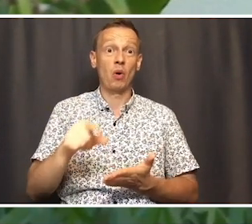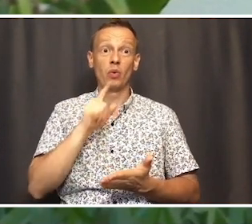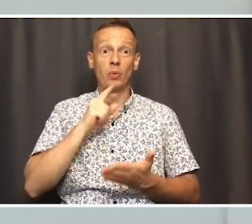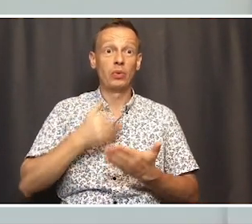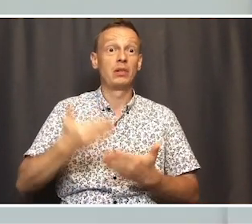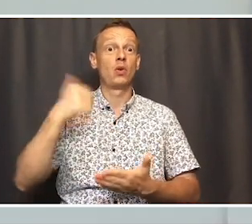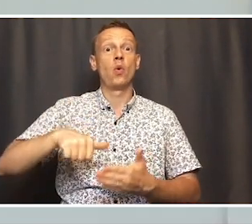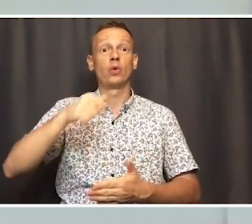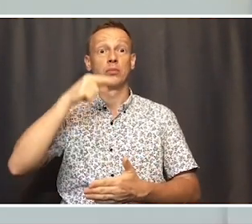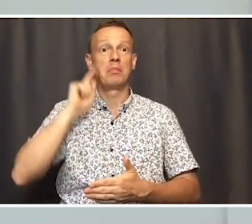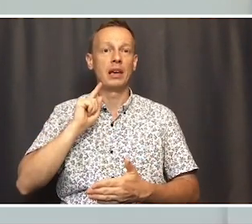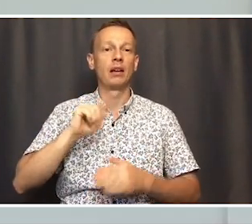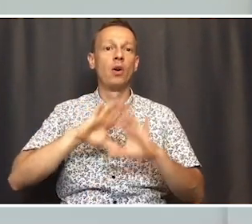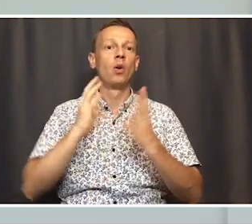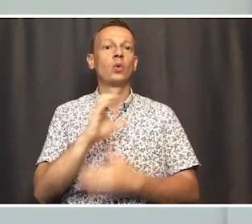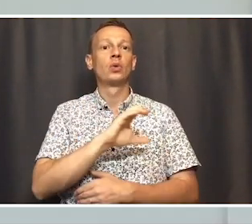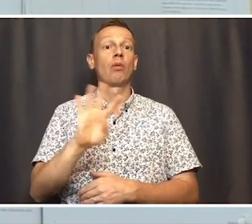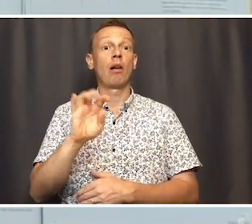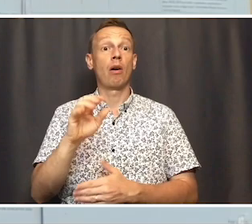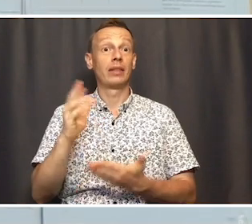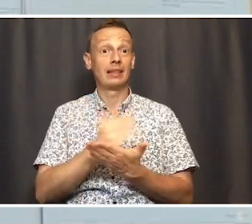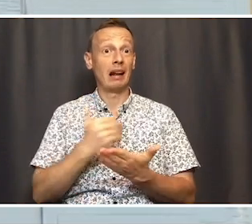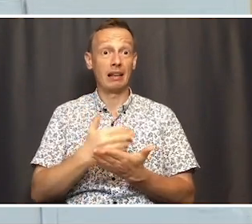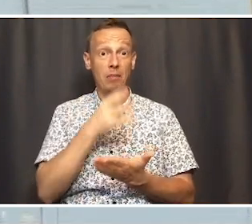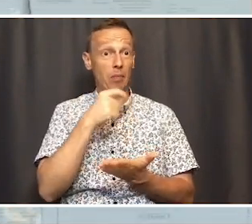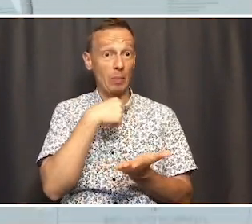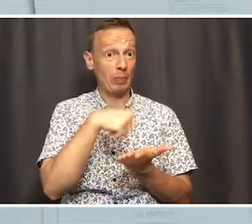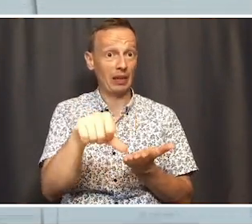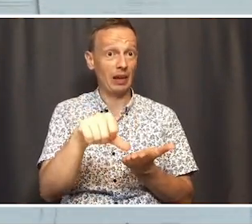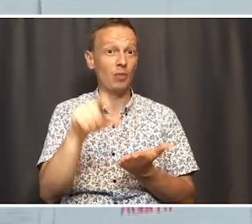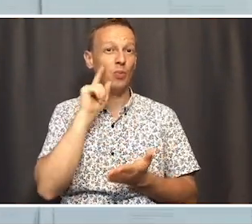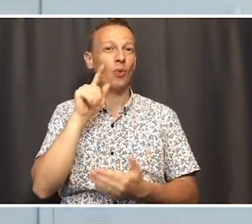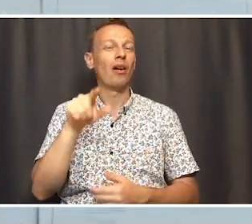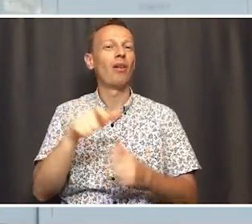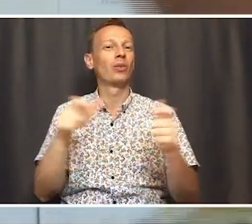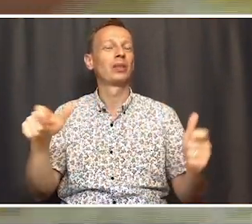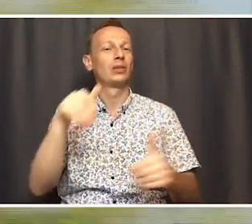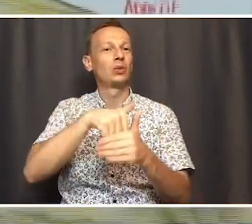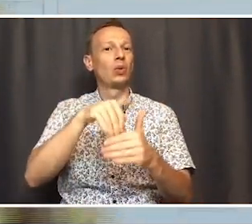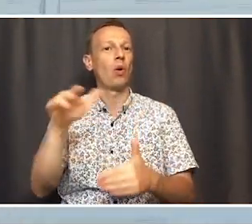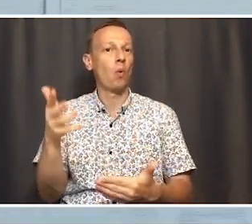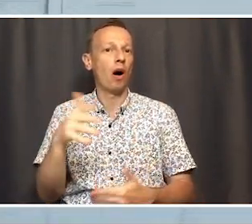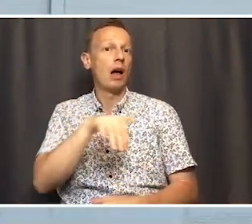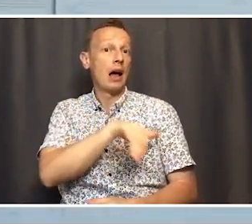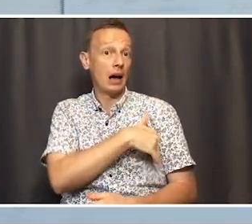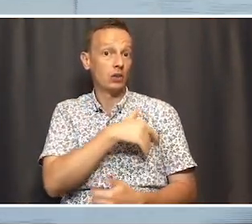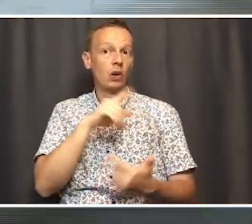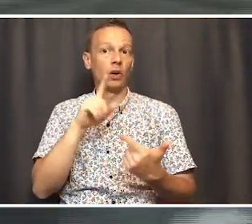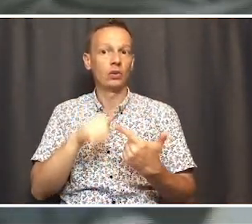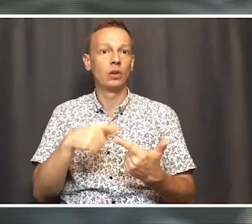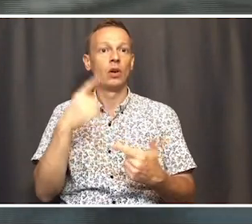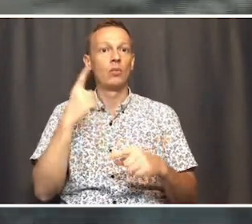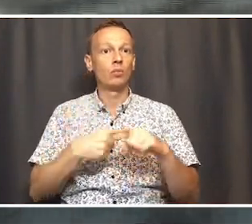centaine de salariés, 140 très exactement, puisque la société regroupe l'agence elle-même, mais également les